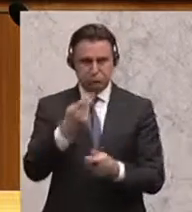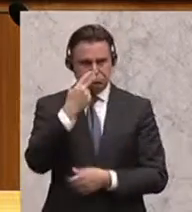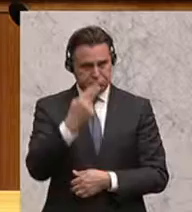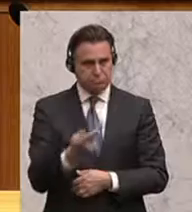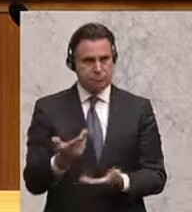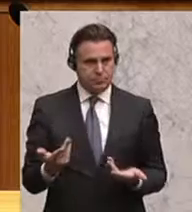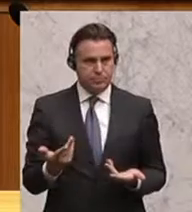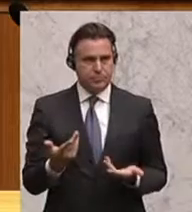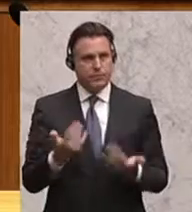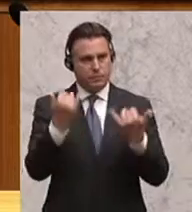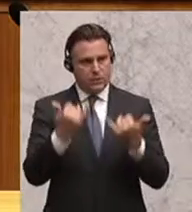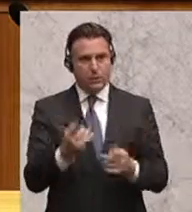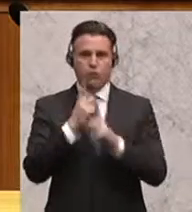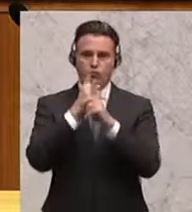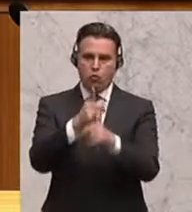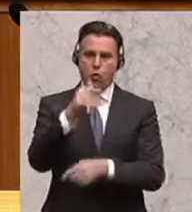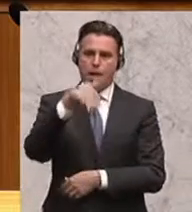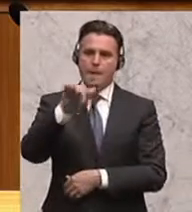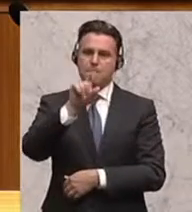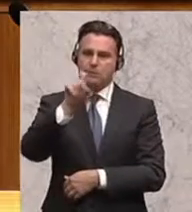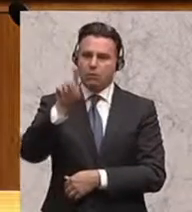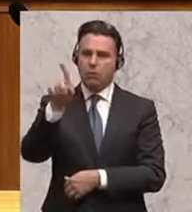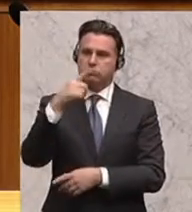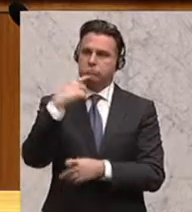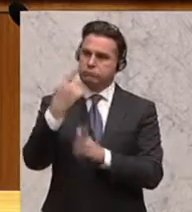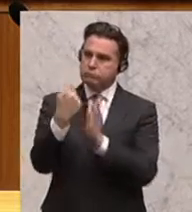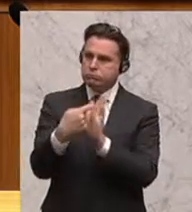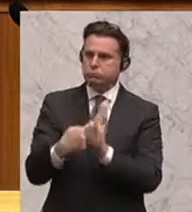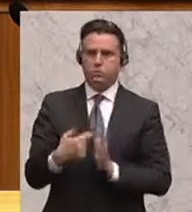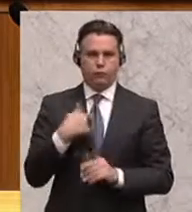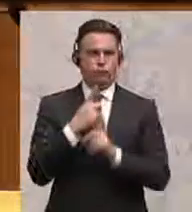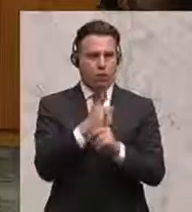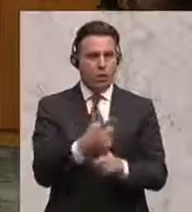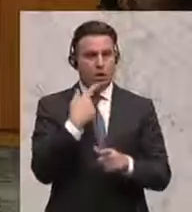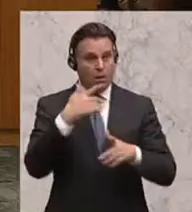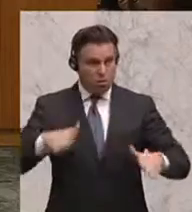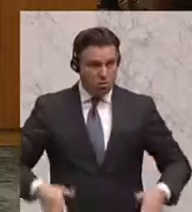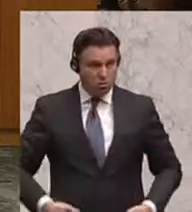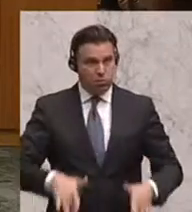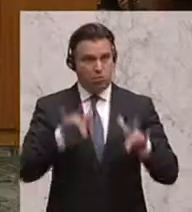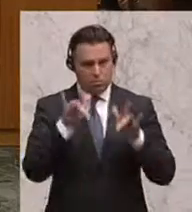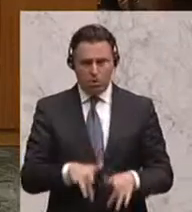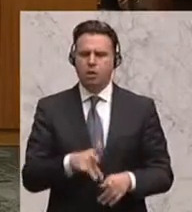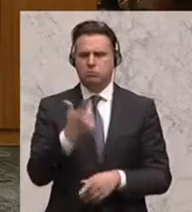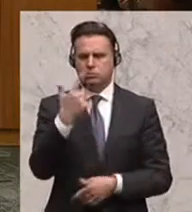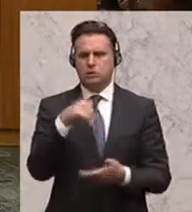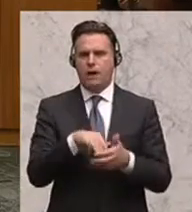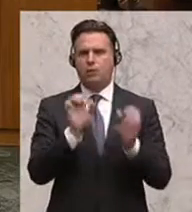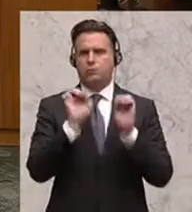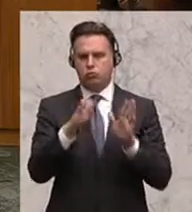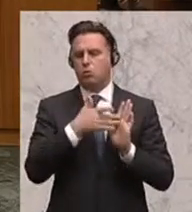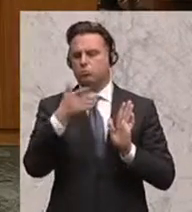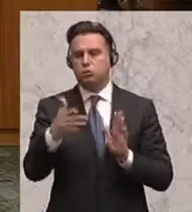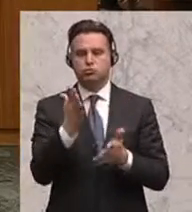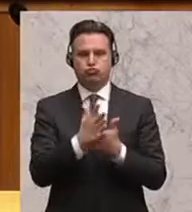wir halten hier maastricht-kriterien einwände diszipliniert sind schaffen wir tatsächlich dann 2009 10